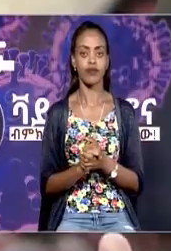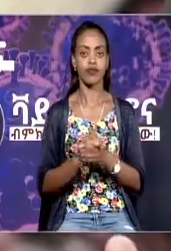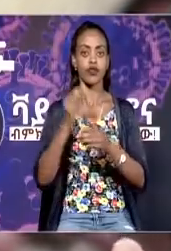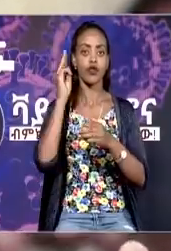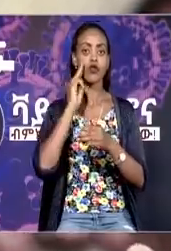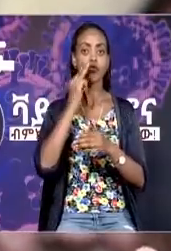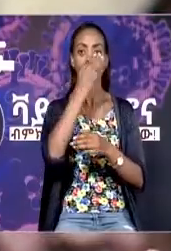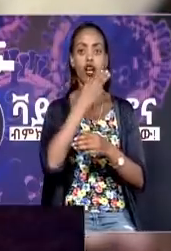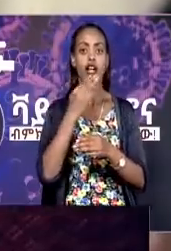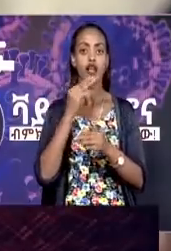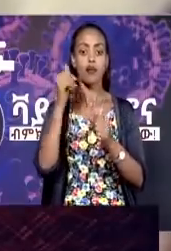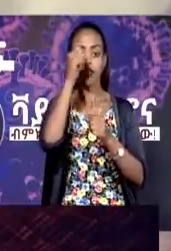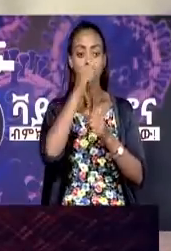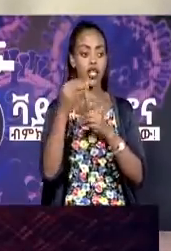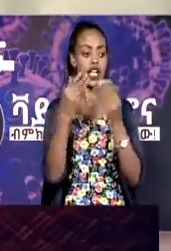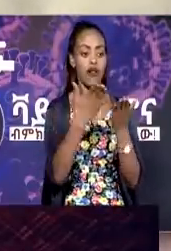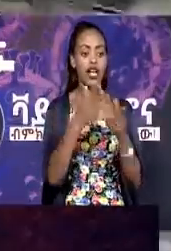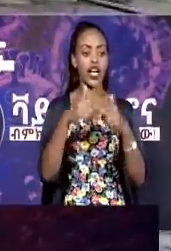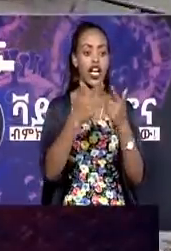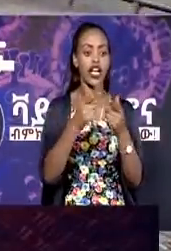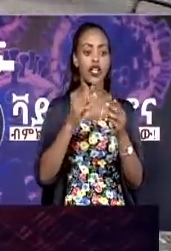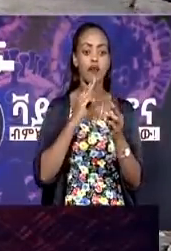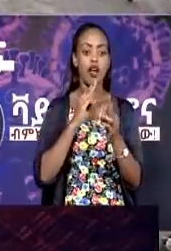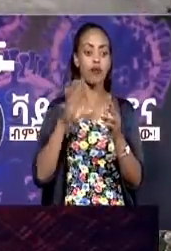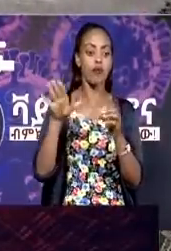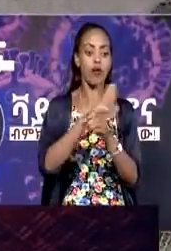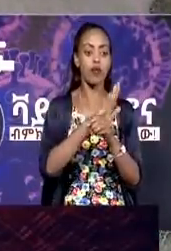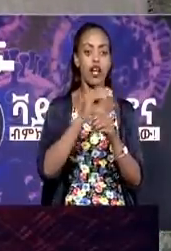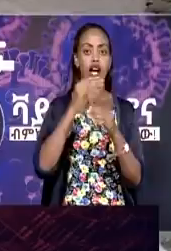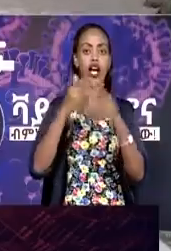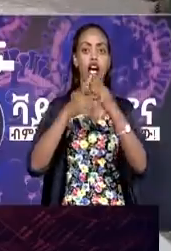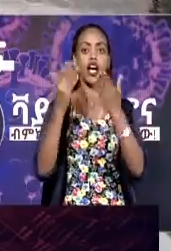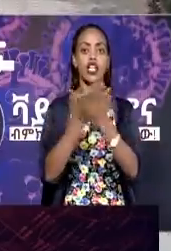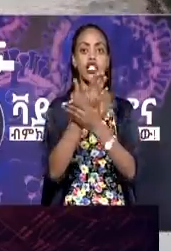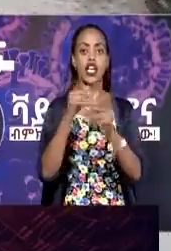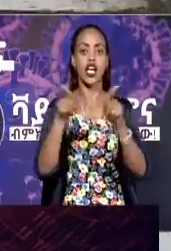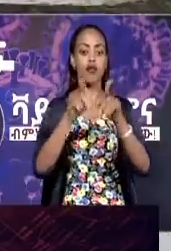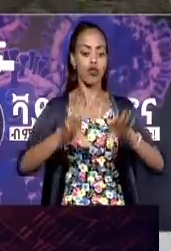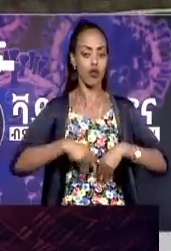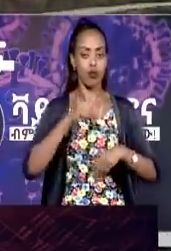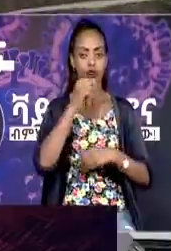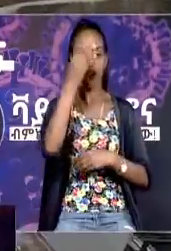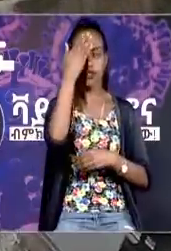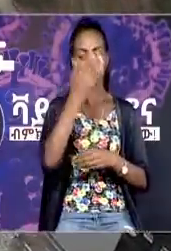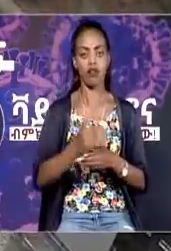ሱዳን ብኢትዮጵያ ዝቐርበላ ከይዲ ምምላእ ማይ ዓብ ግድብ ህዳሰ ኢትዮጵያ ከም ዘይተቕበሎ ኣፍሊጣ።